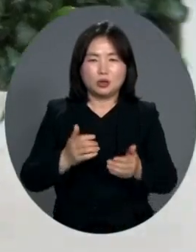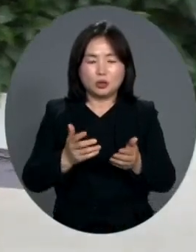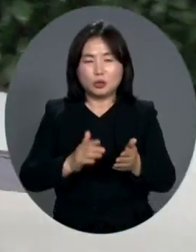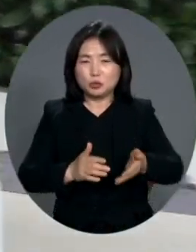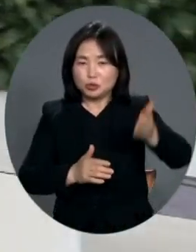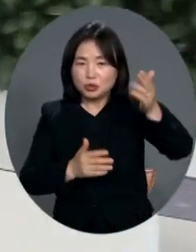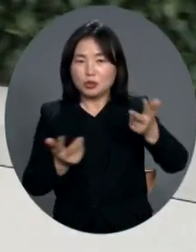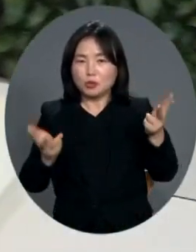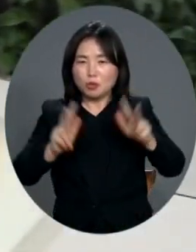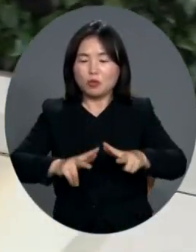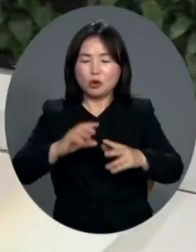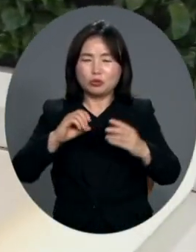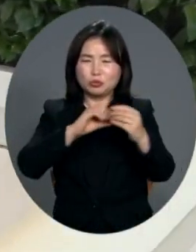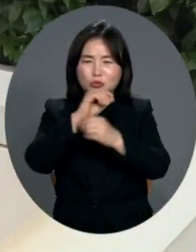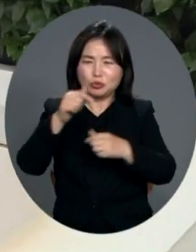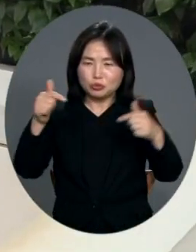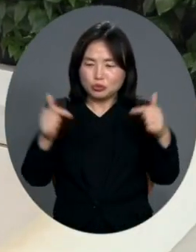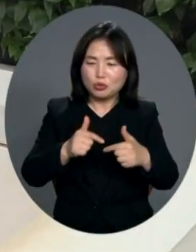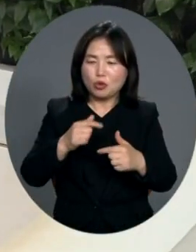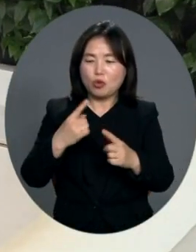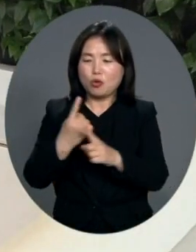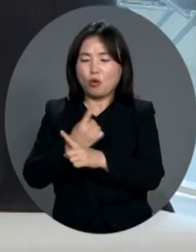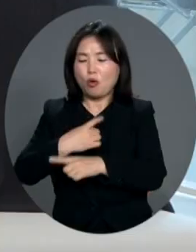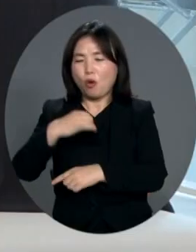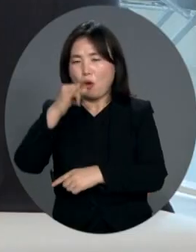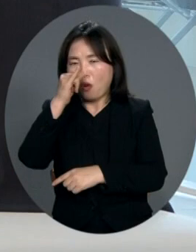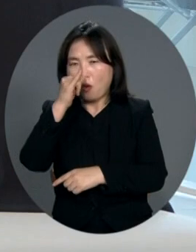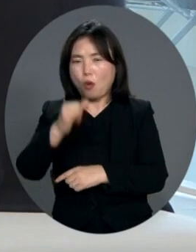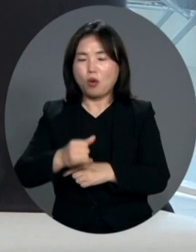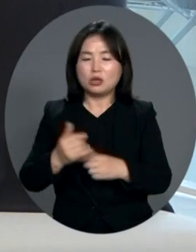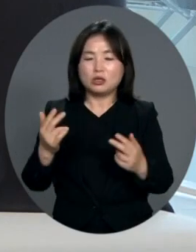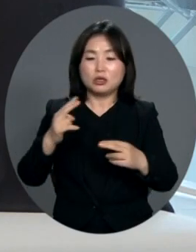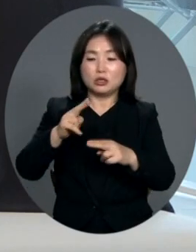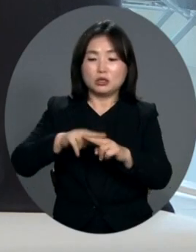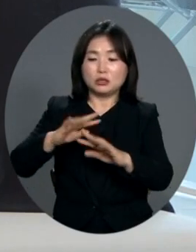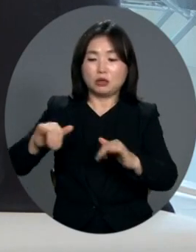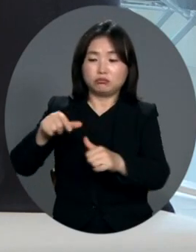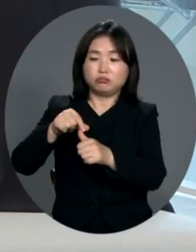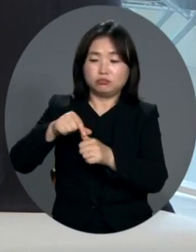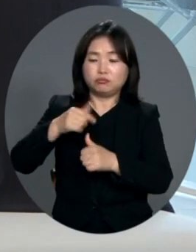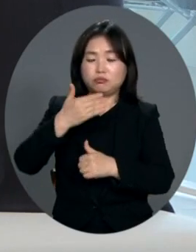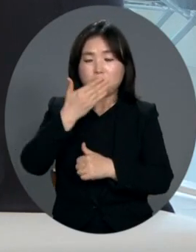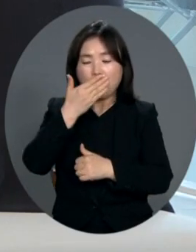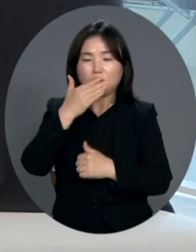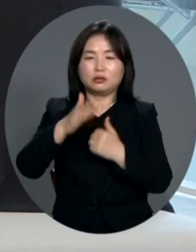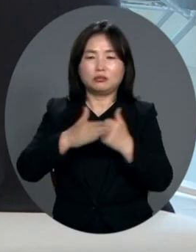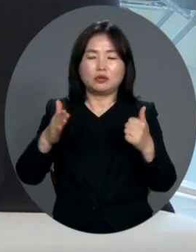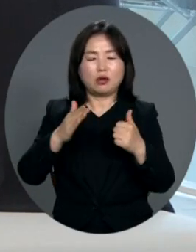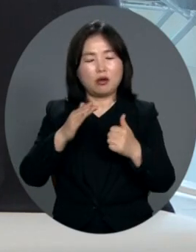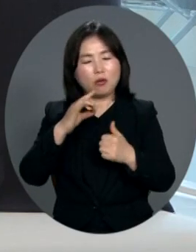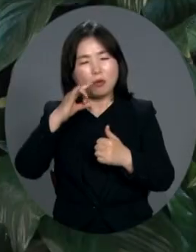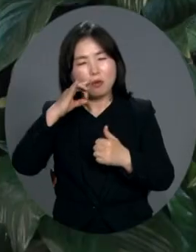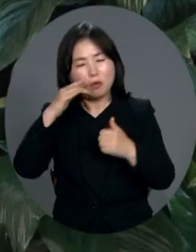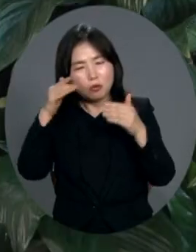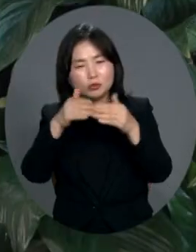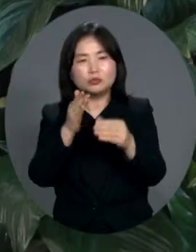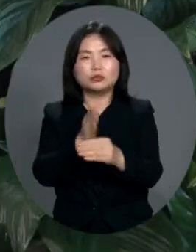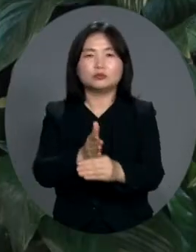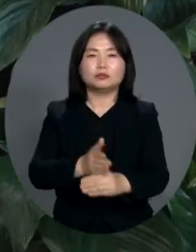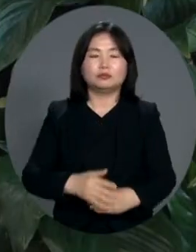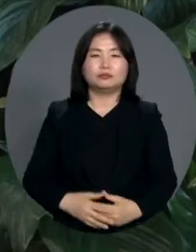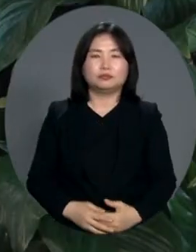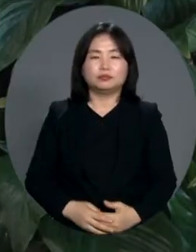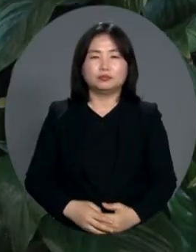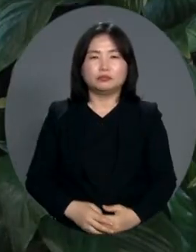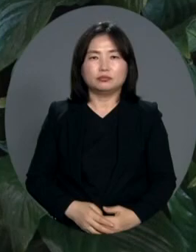정원이 미세먼지를 잡고 치유 효과를 거두고 일자리 사업으로도 활용되면서 주목받고 있습니다.